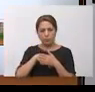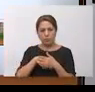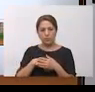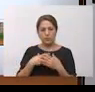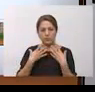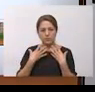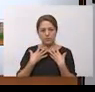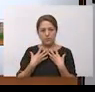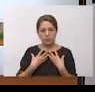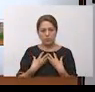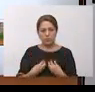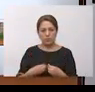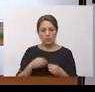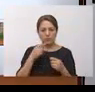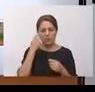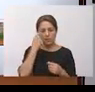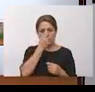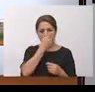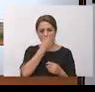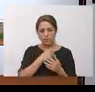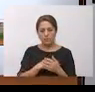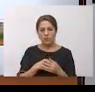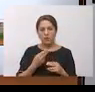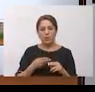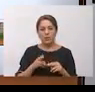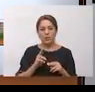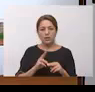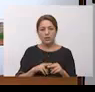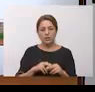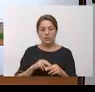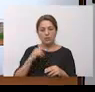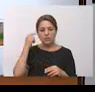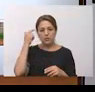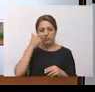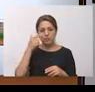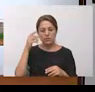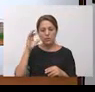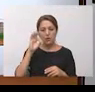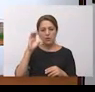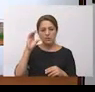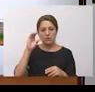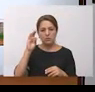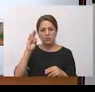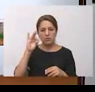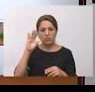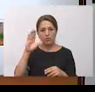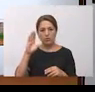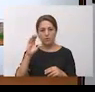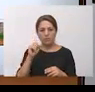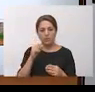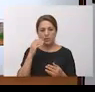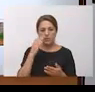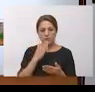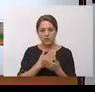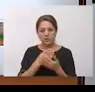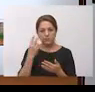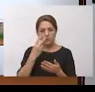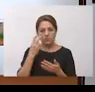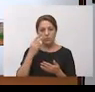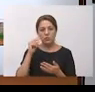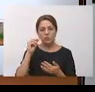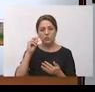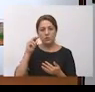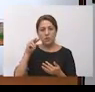простое распространенное предложение, так как помимо грамматической основы в нем содержатся еще и второстепенные члены.